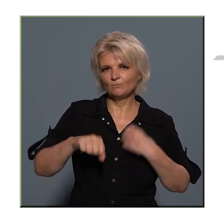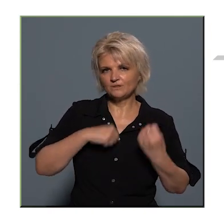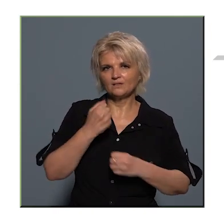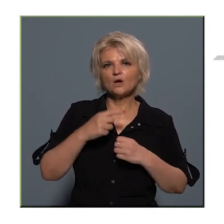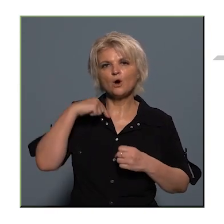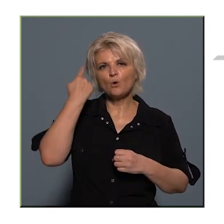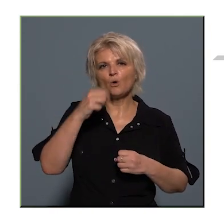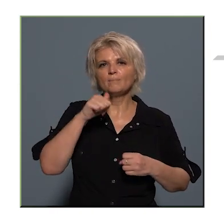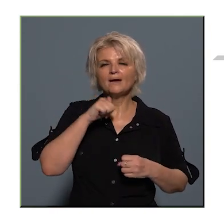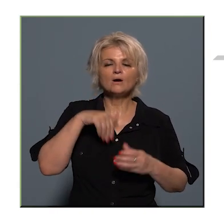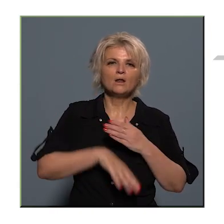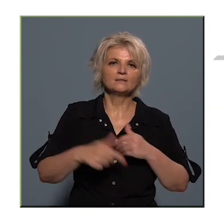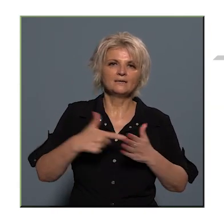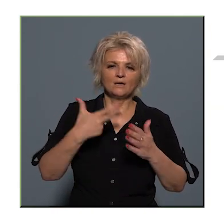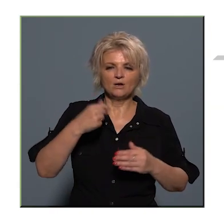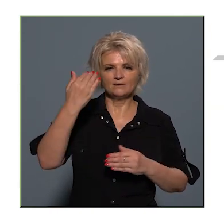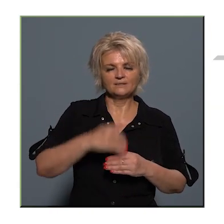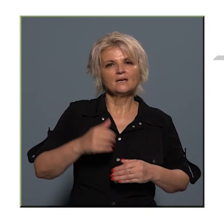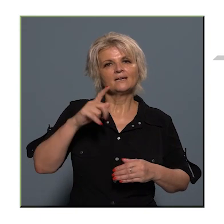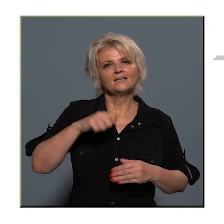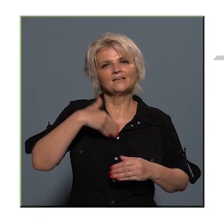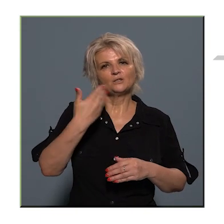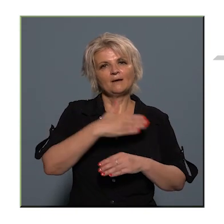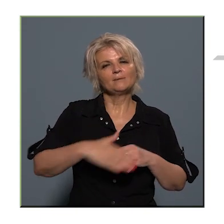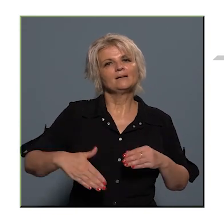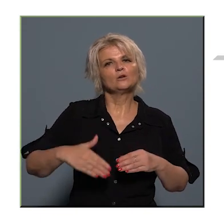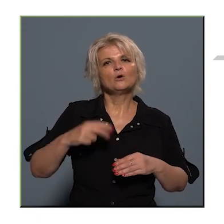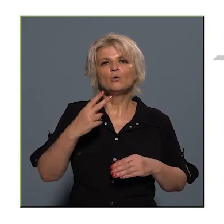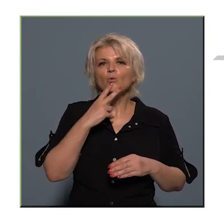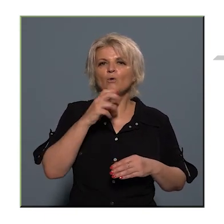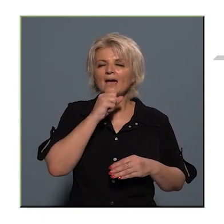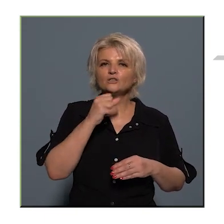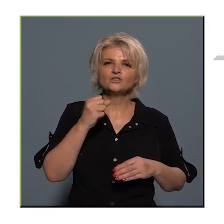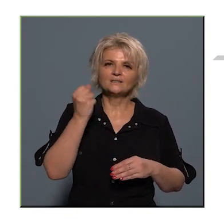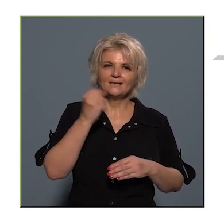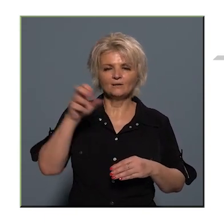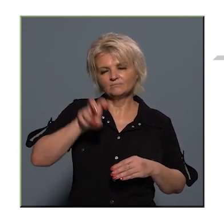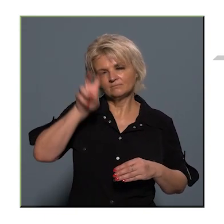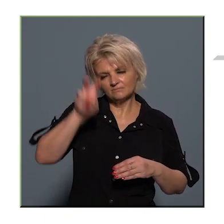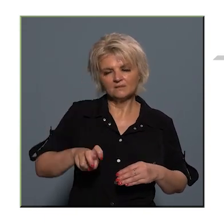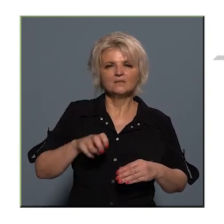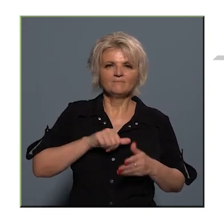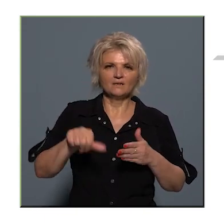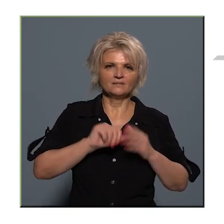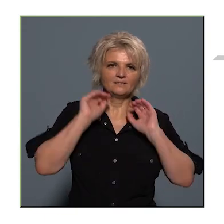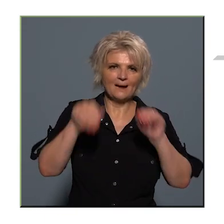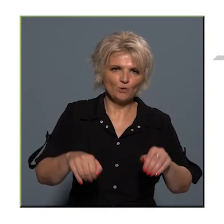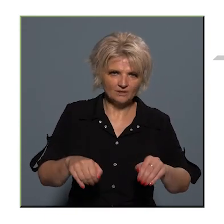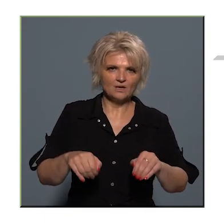alak 2030-ig legfeljebb 250 millió USD összegű finanszírozással kívánja támogatni a platformot,